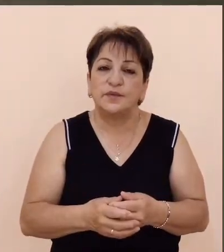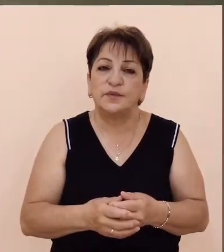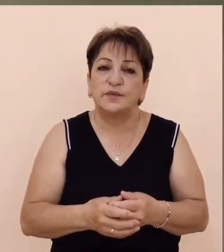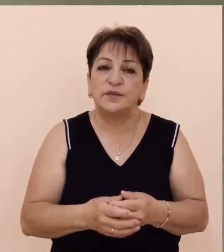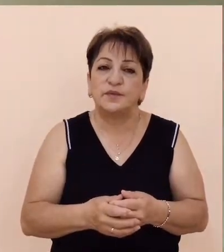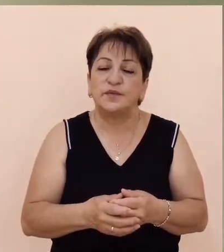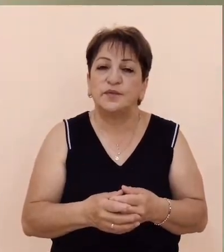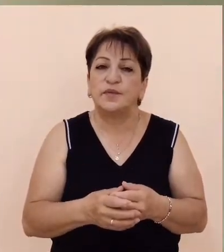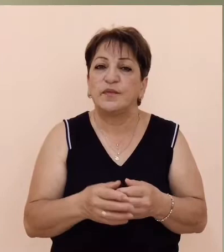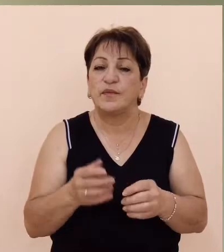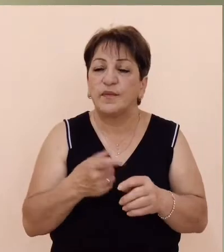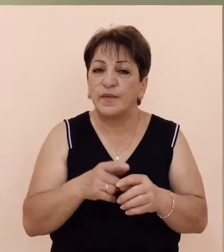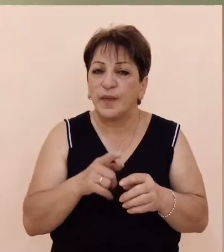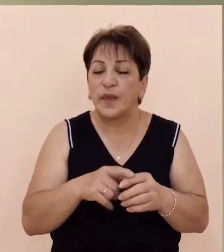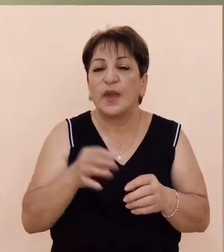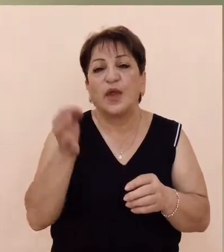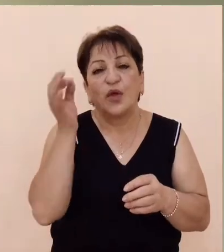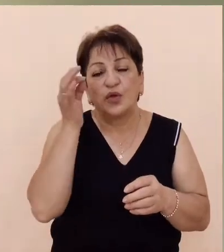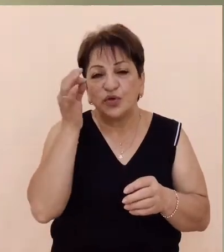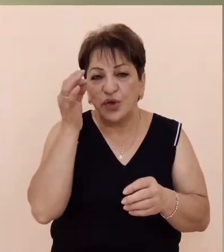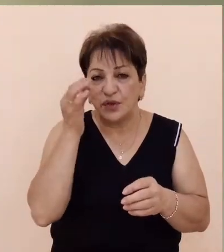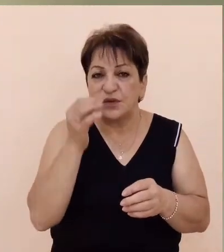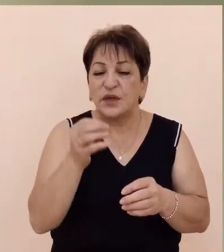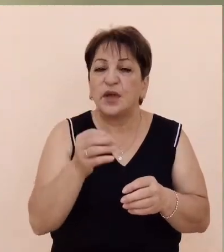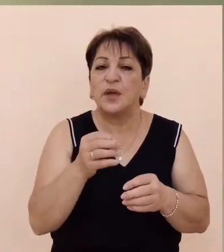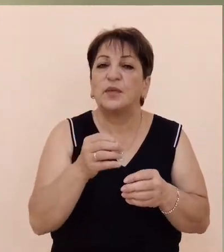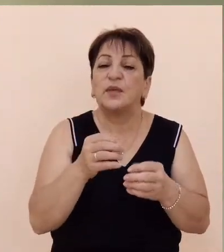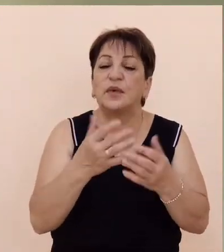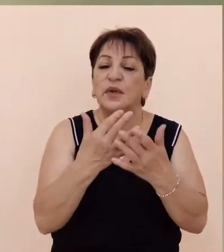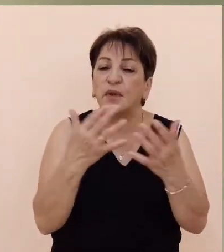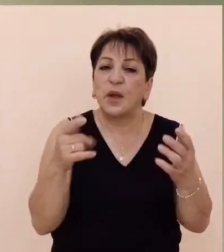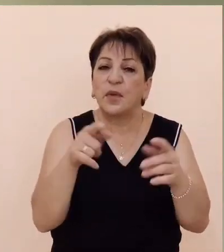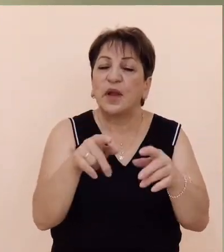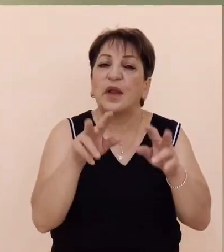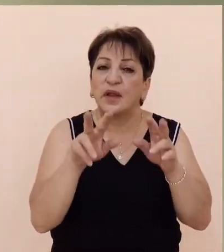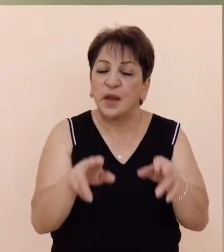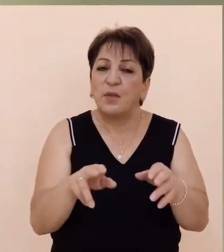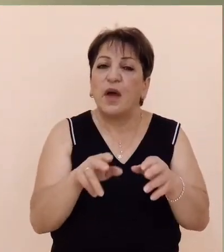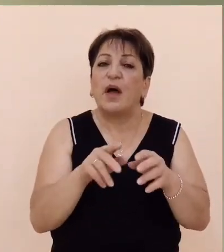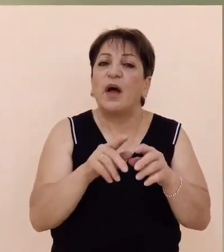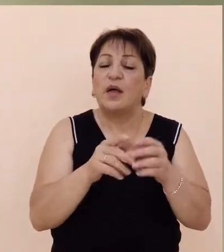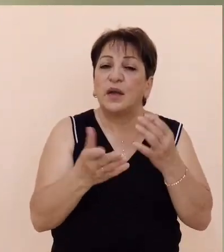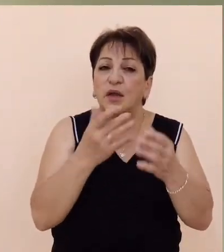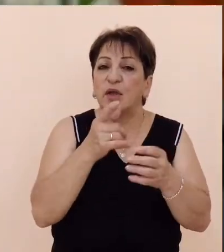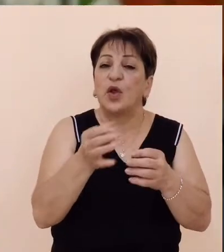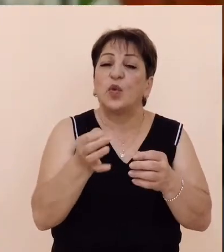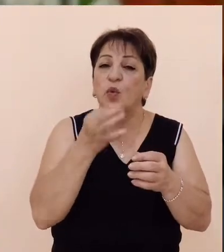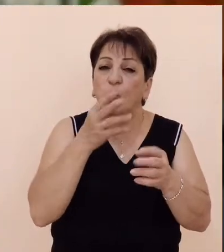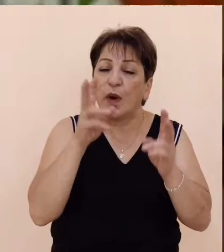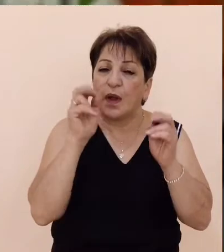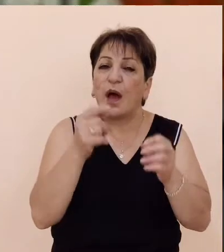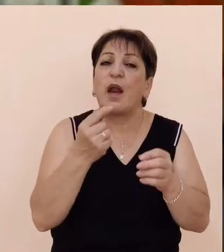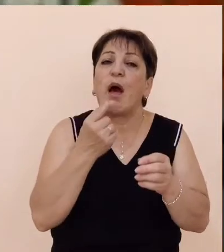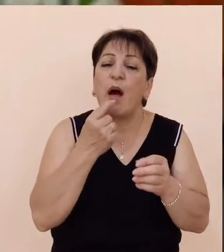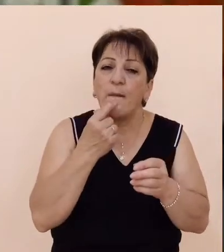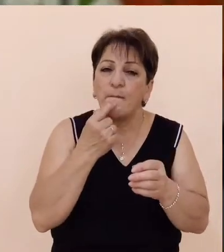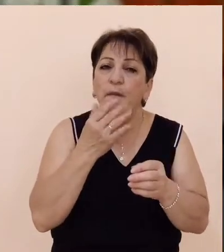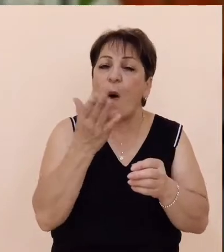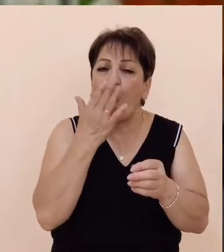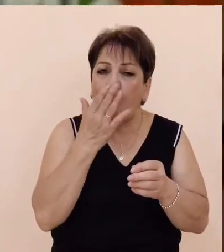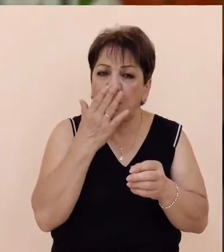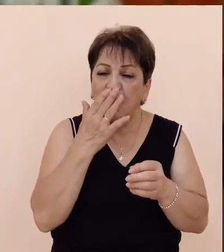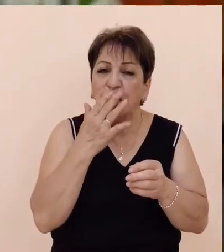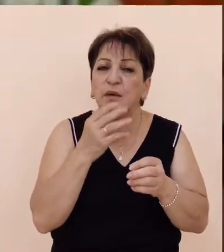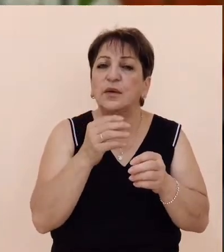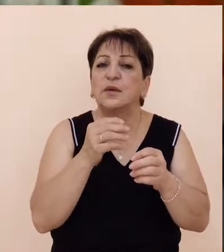Ուզում եմ հավաստիացնել, հիշեցնել, որ պաթոլոգիկ այդպիսի զգացողությունները, երբ սկսում են դուր գալ ինչ-որ համեր կամ